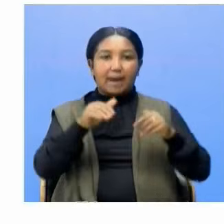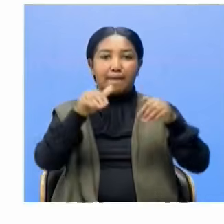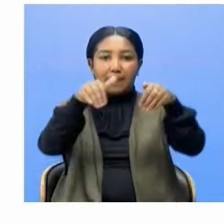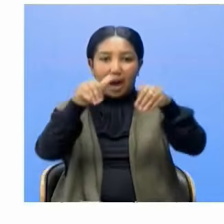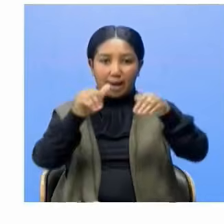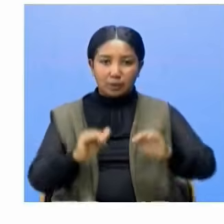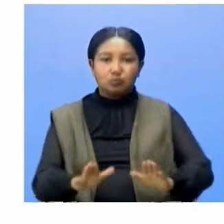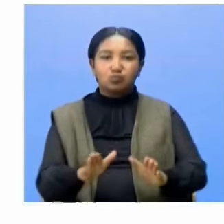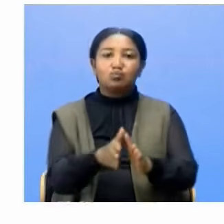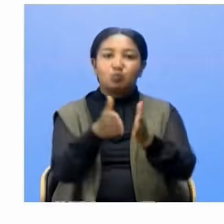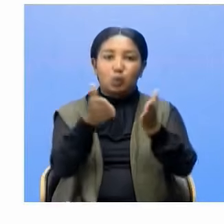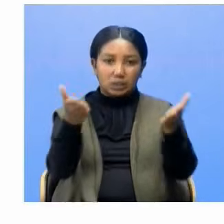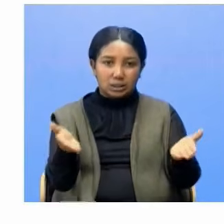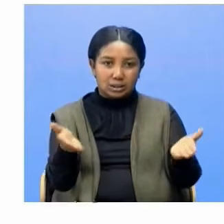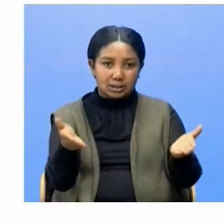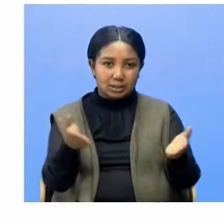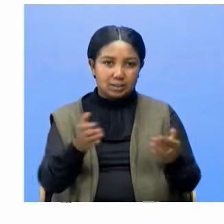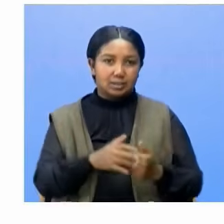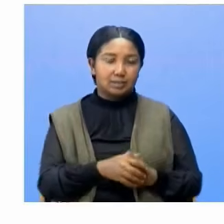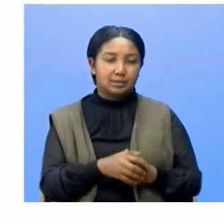እስከ መቃብር